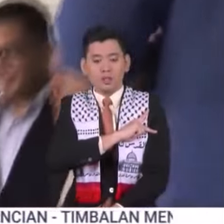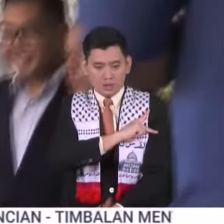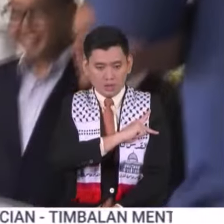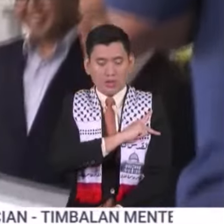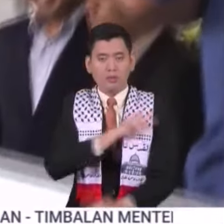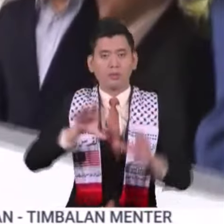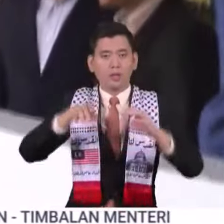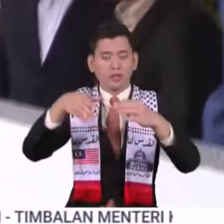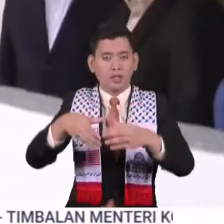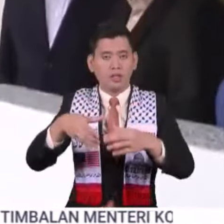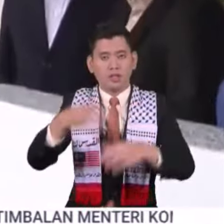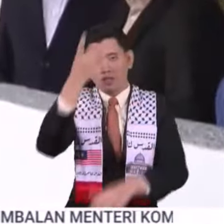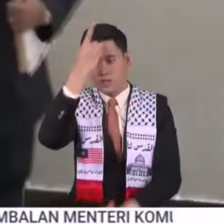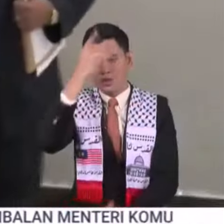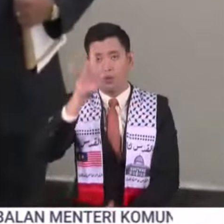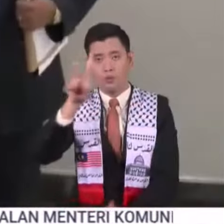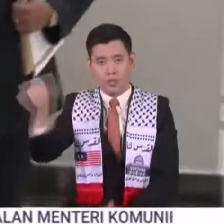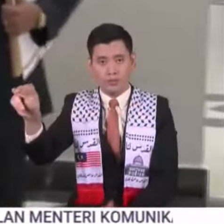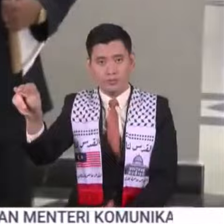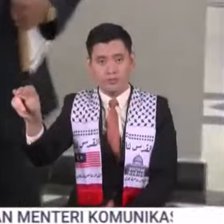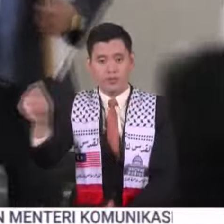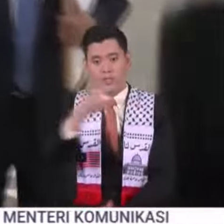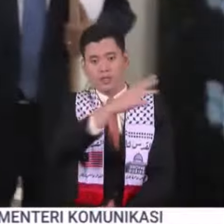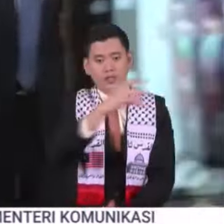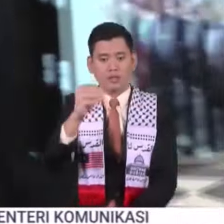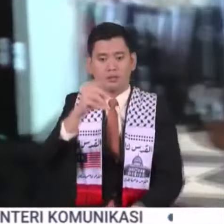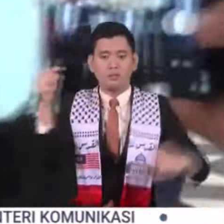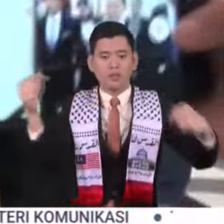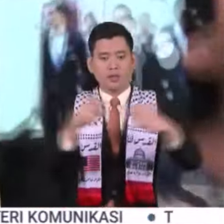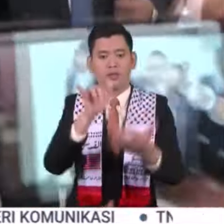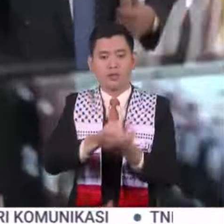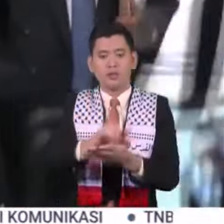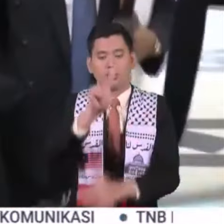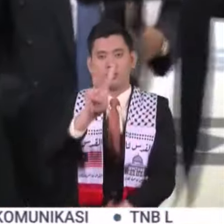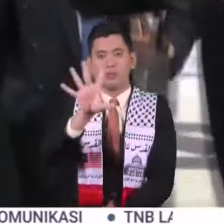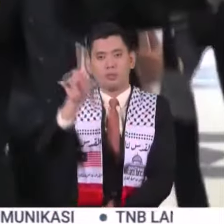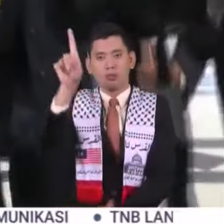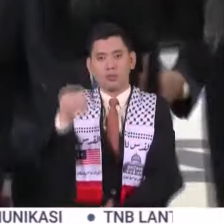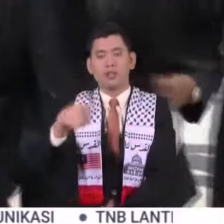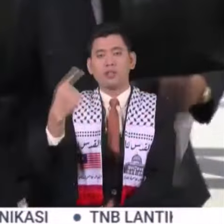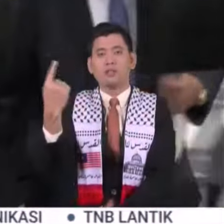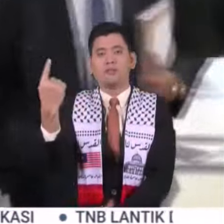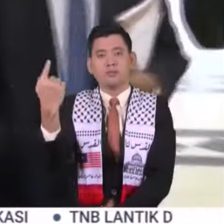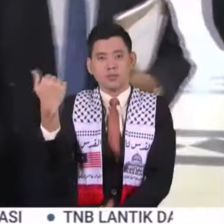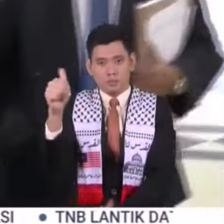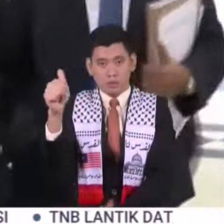Bersatu, Datuk Wan Saiful Wan Jan. Pendakwaan dibuat 25 Oktober lalu.